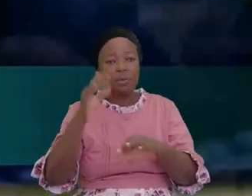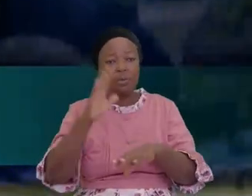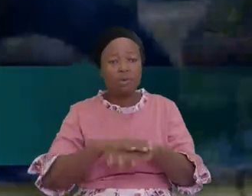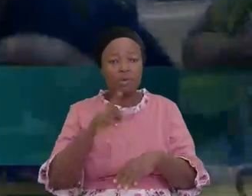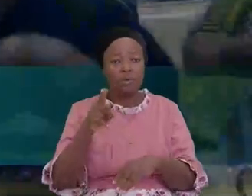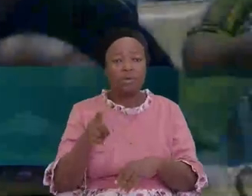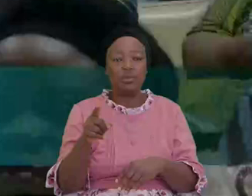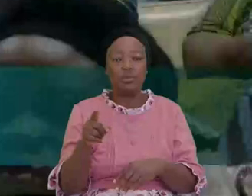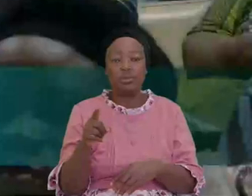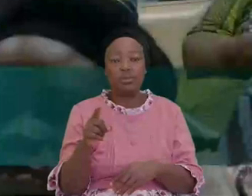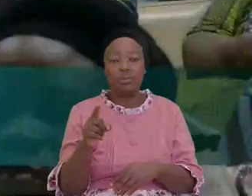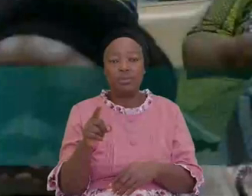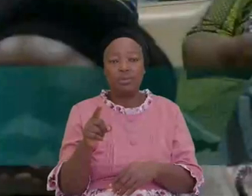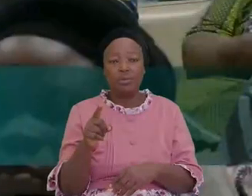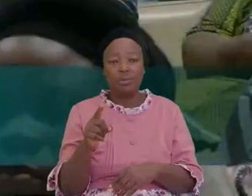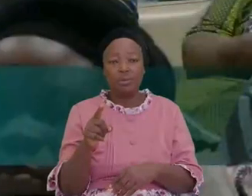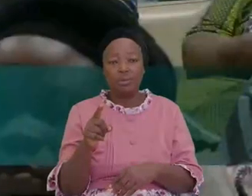esprit.